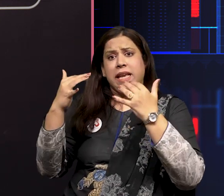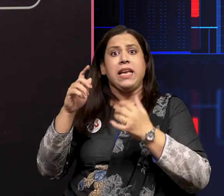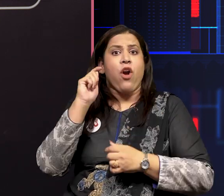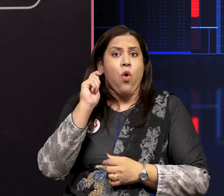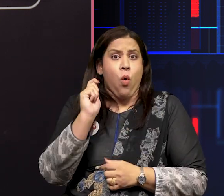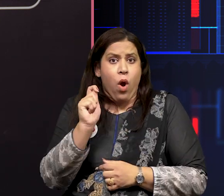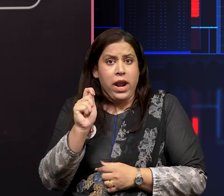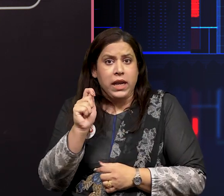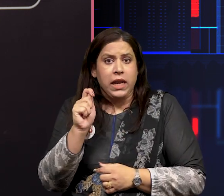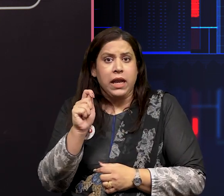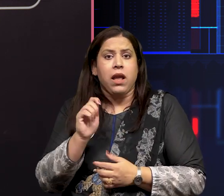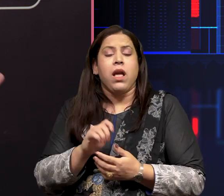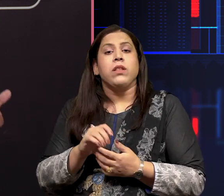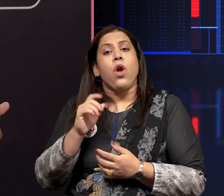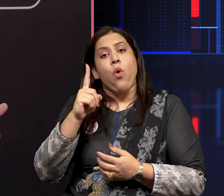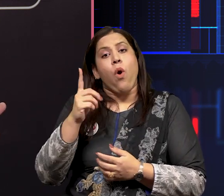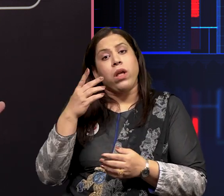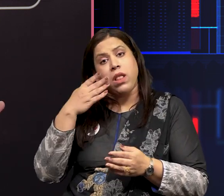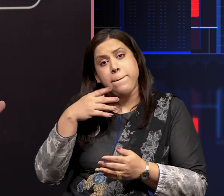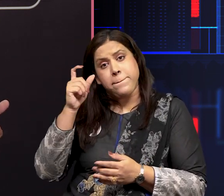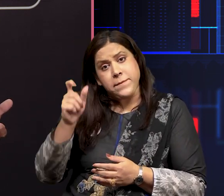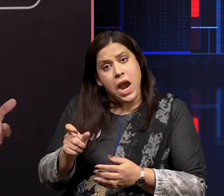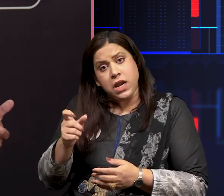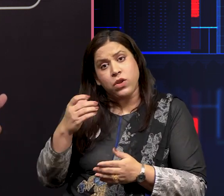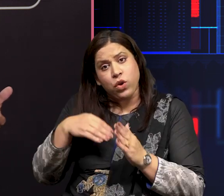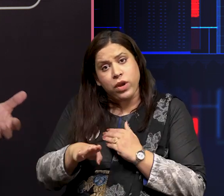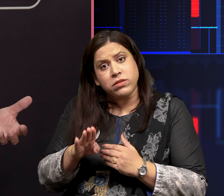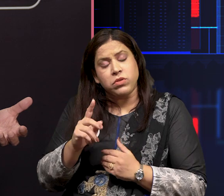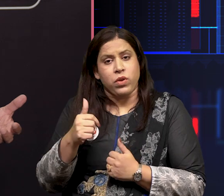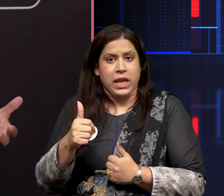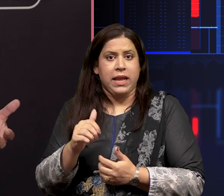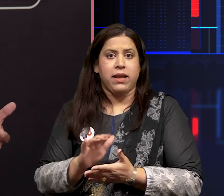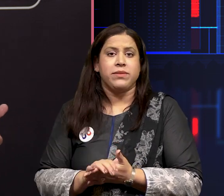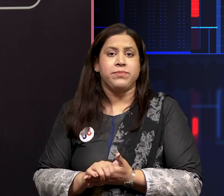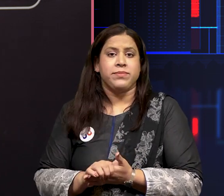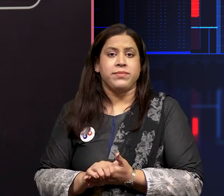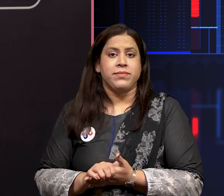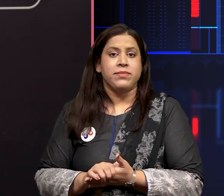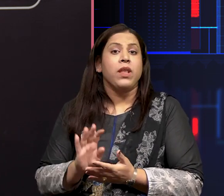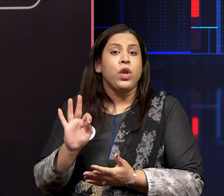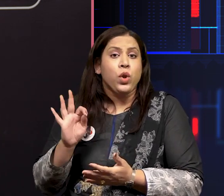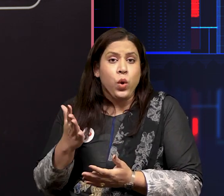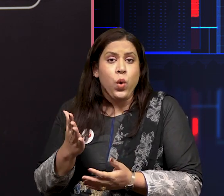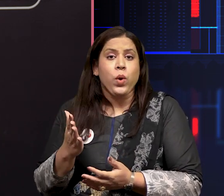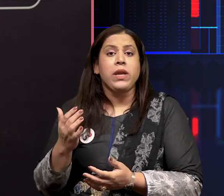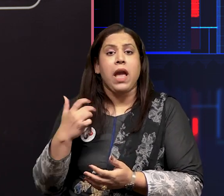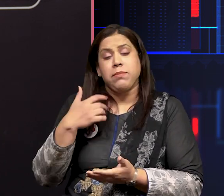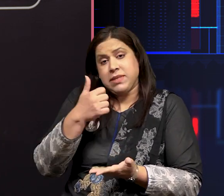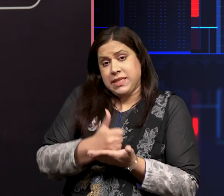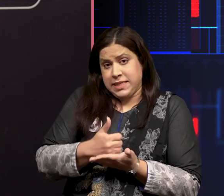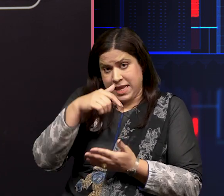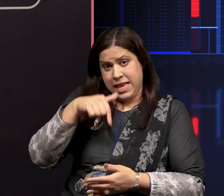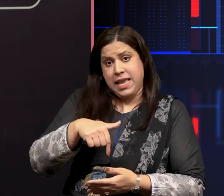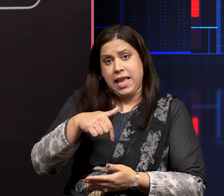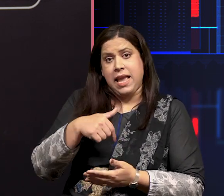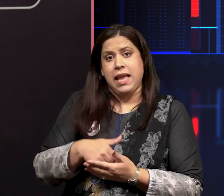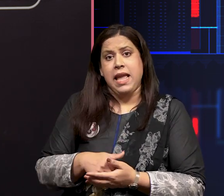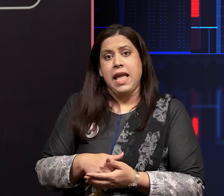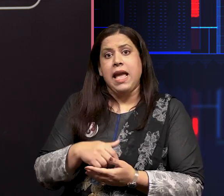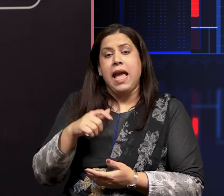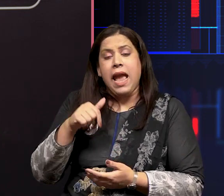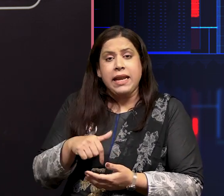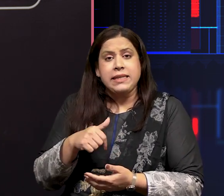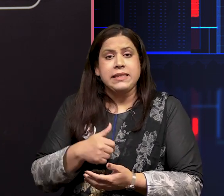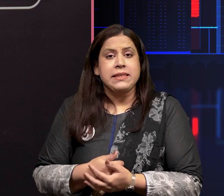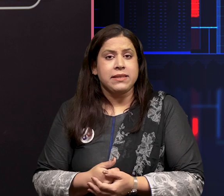I'm sitting here and probably I'll die in 20 years time if I'm lucky. But